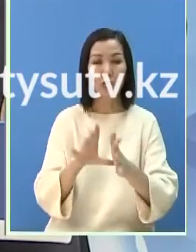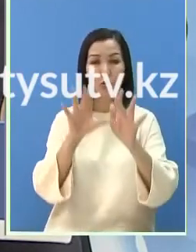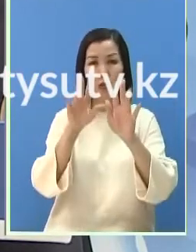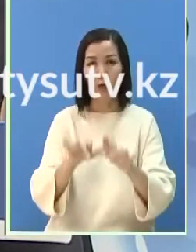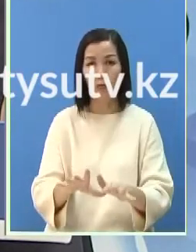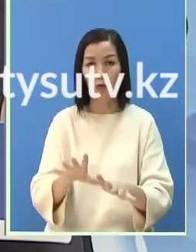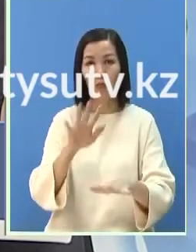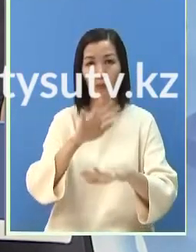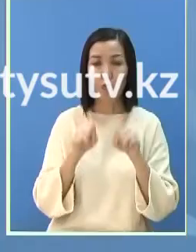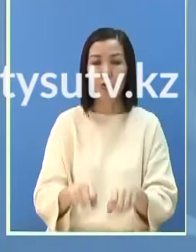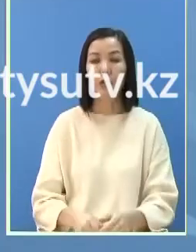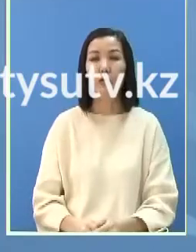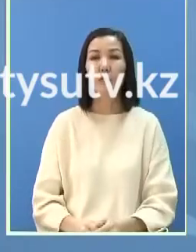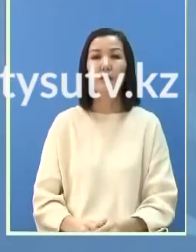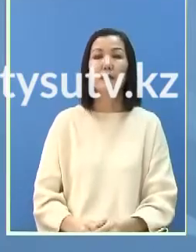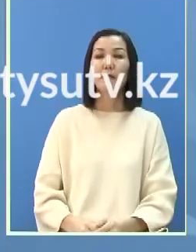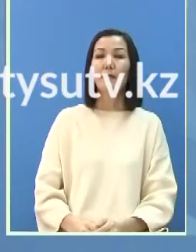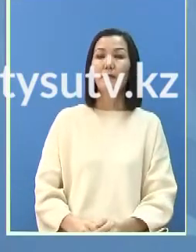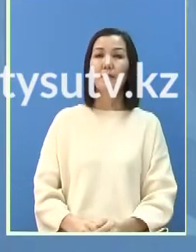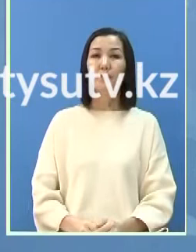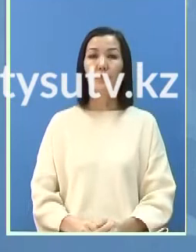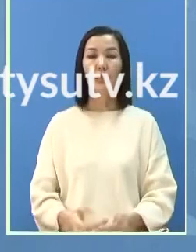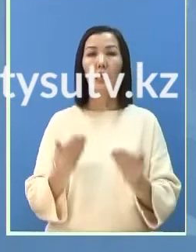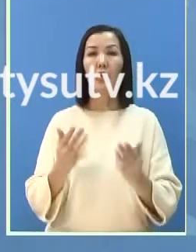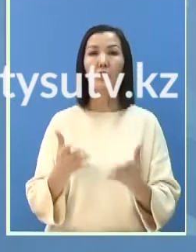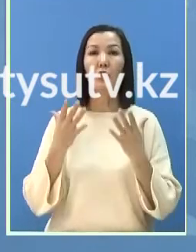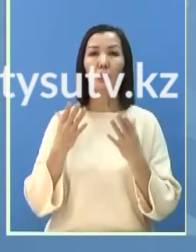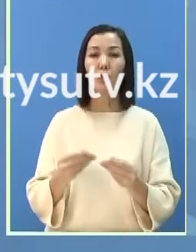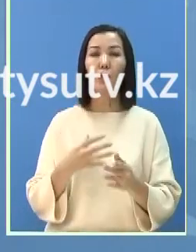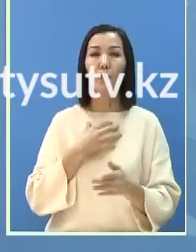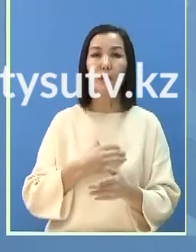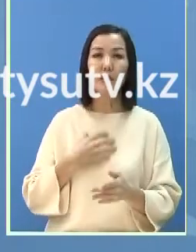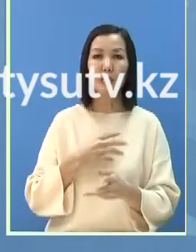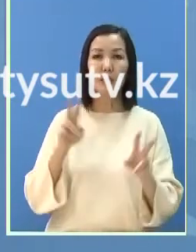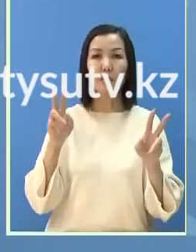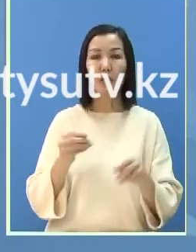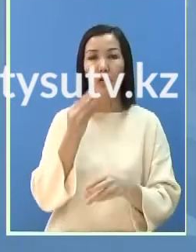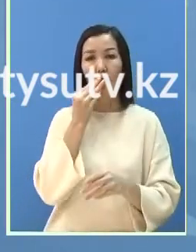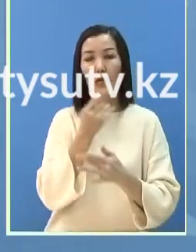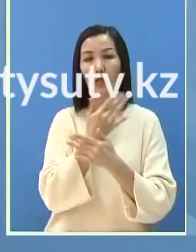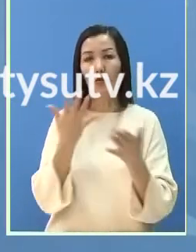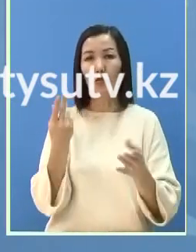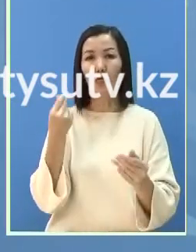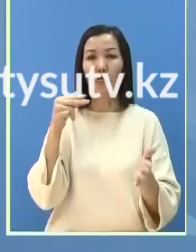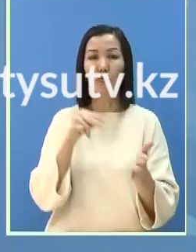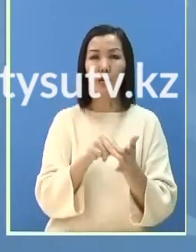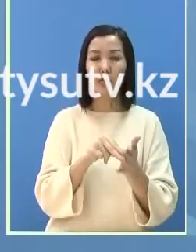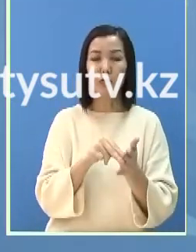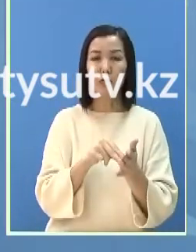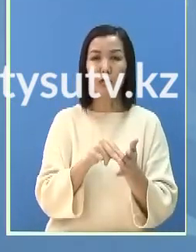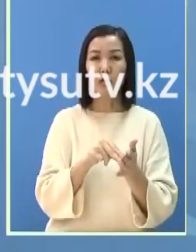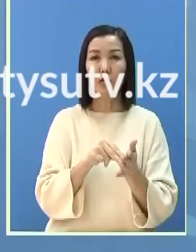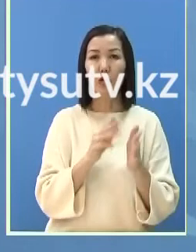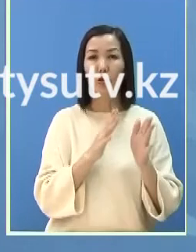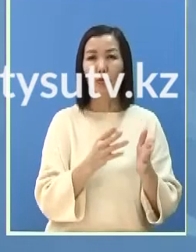жұмыстар жүргізіліп отыр. Санияр Мұрза, қазіргі кезде өзекті мәселе азық-түлік бағасының